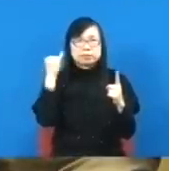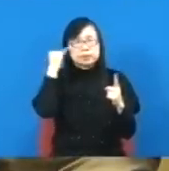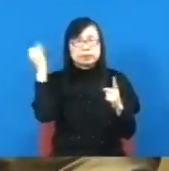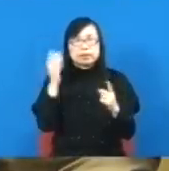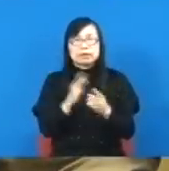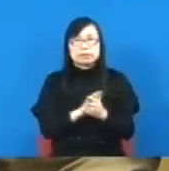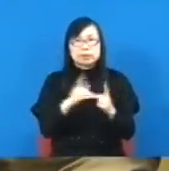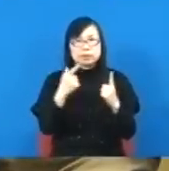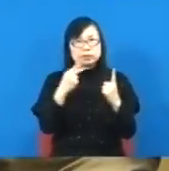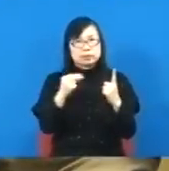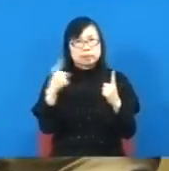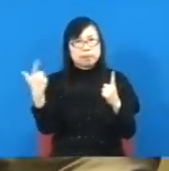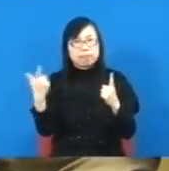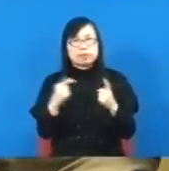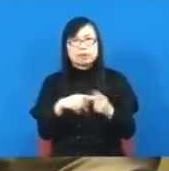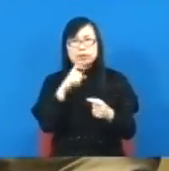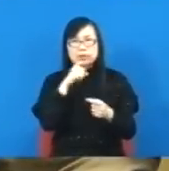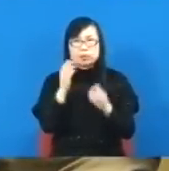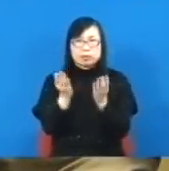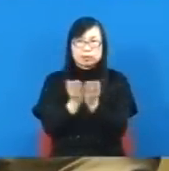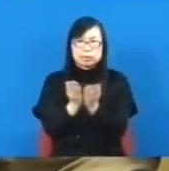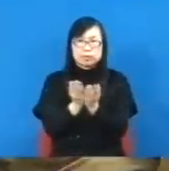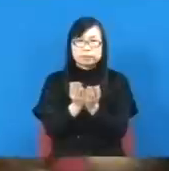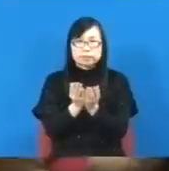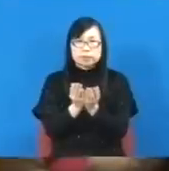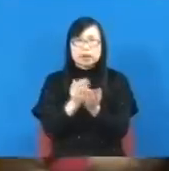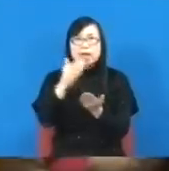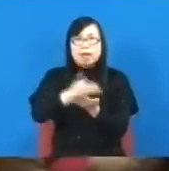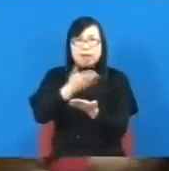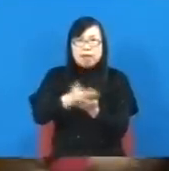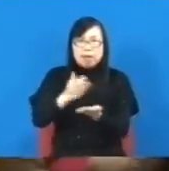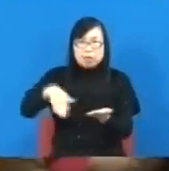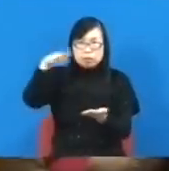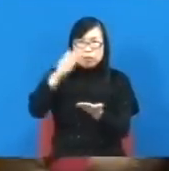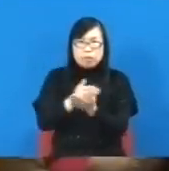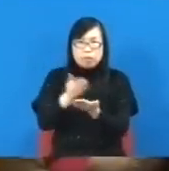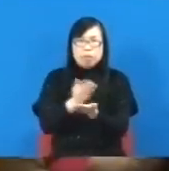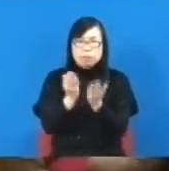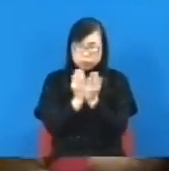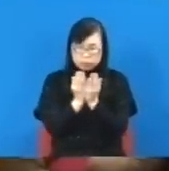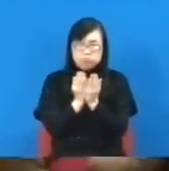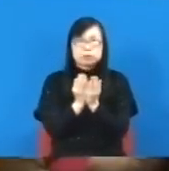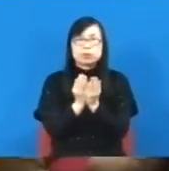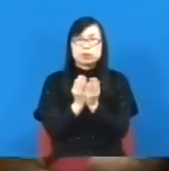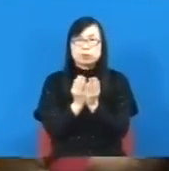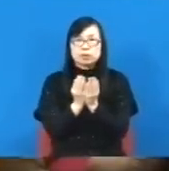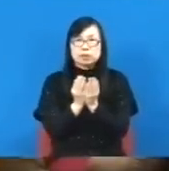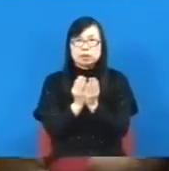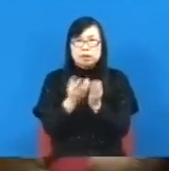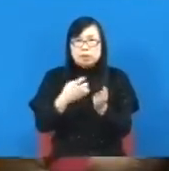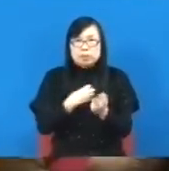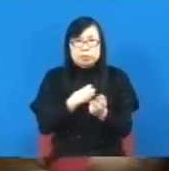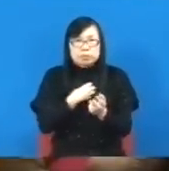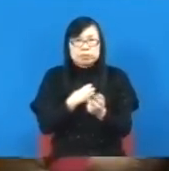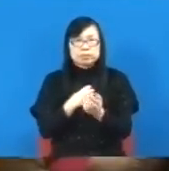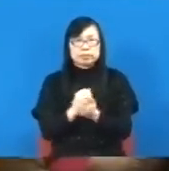咩啊，七八好似。哎呀，我攞張嘢就話我高考嗰度咧得啦，要去讀書啦。 嗯嗯。 咁啊，嗰陣時好感動，係